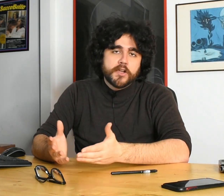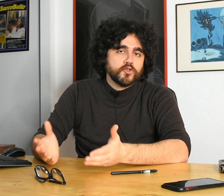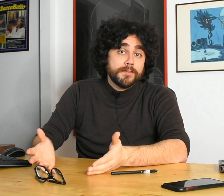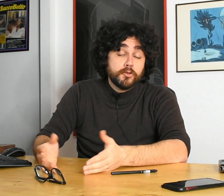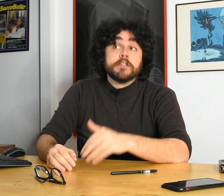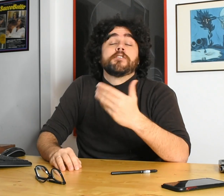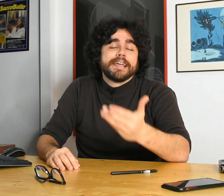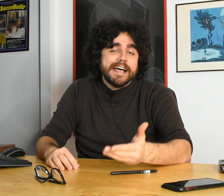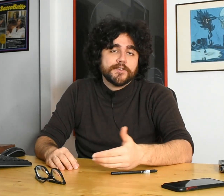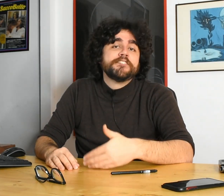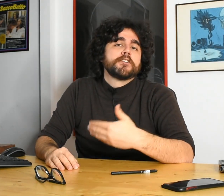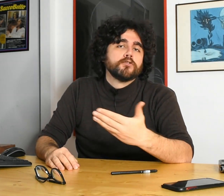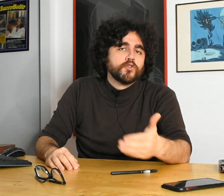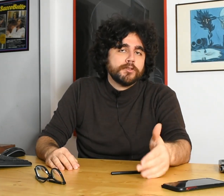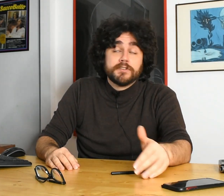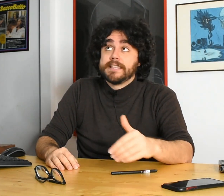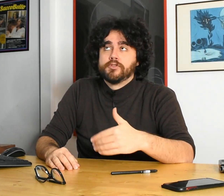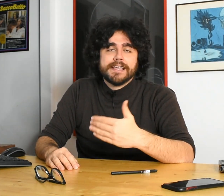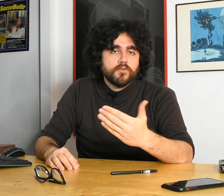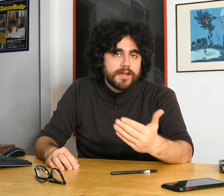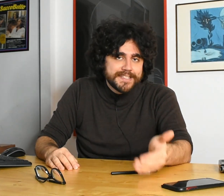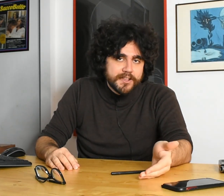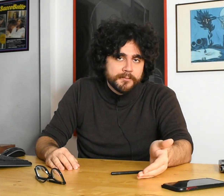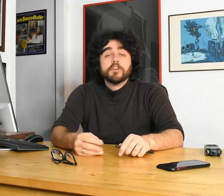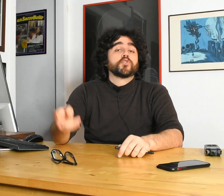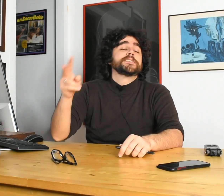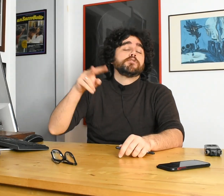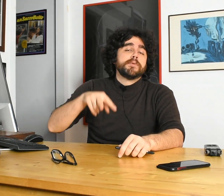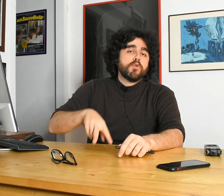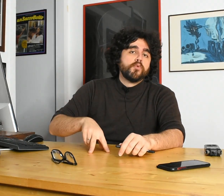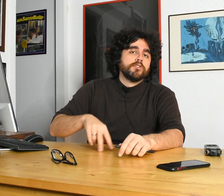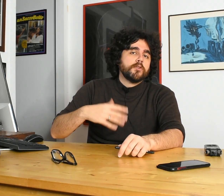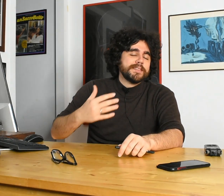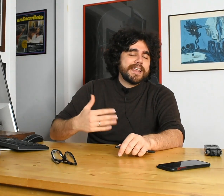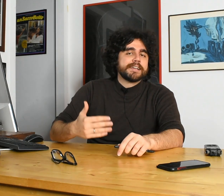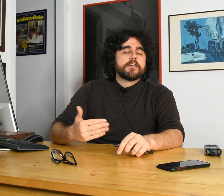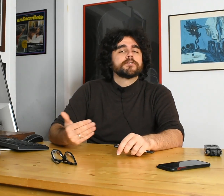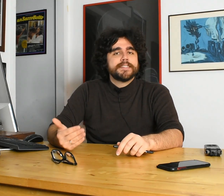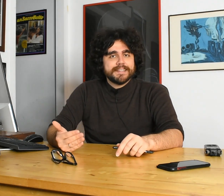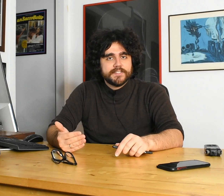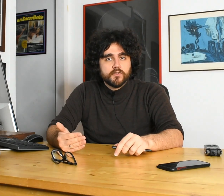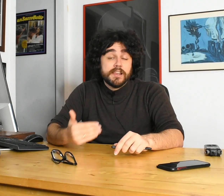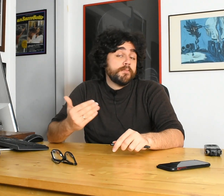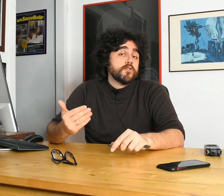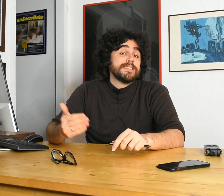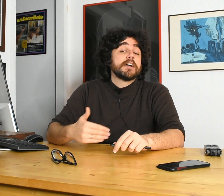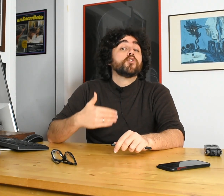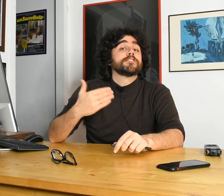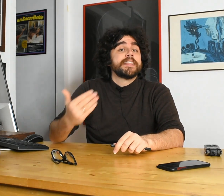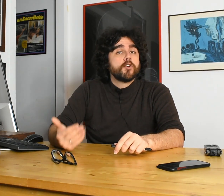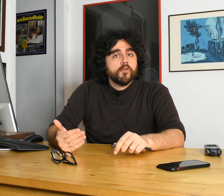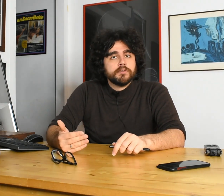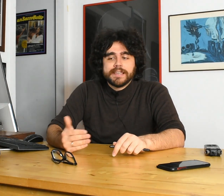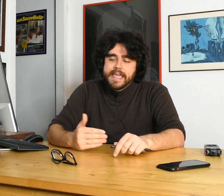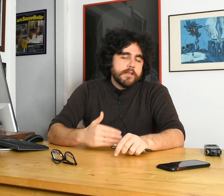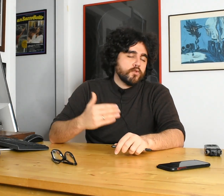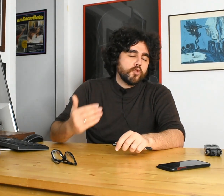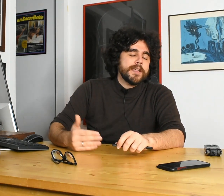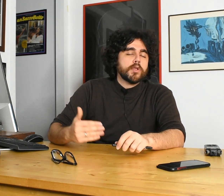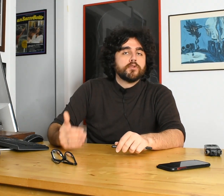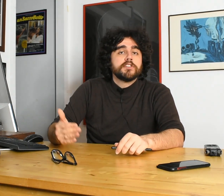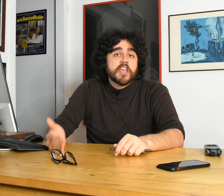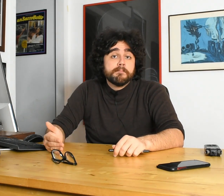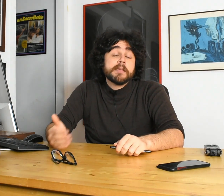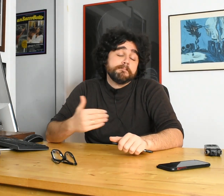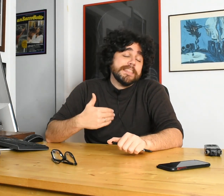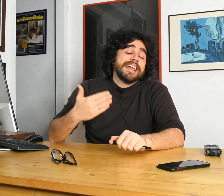in faccia ai consumatori. Non a caso Federconsumatori sta montando un casino. Su questi ultimi due punti io prenderei anche in considerazione l'opinione della Corte dei Conti, che in un